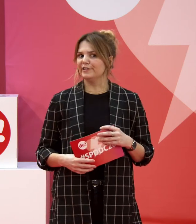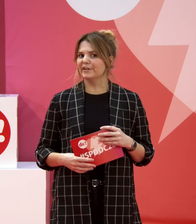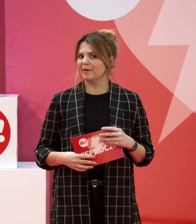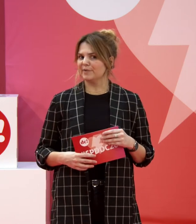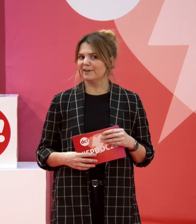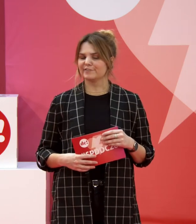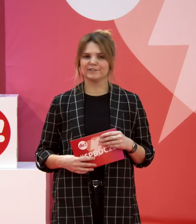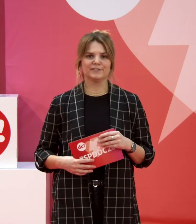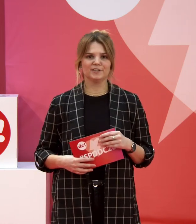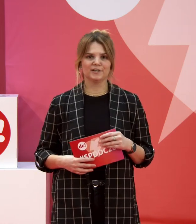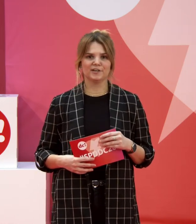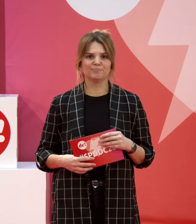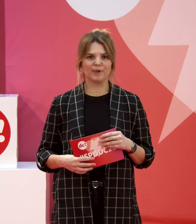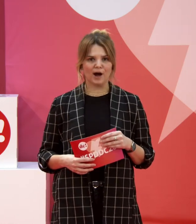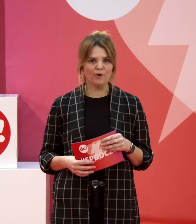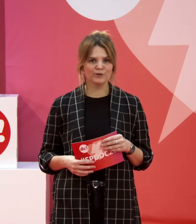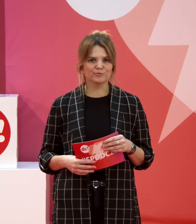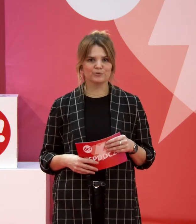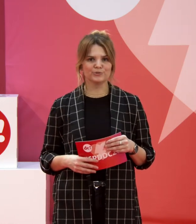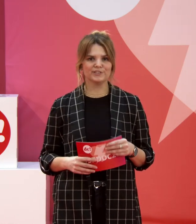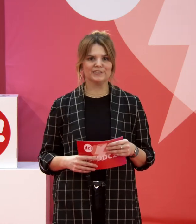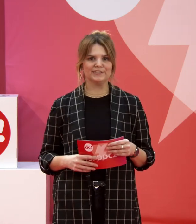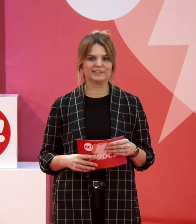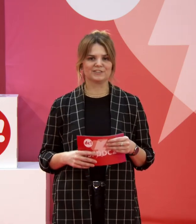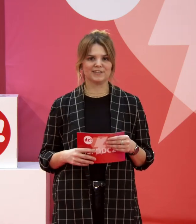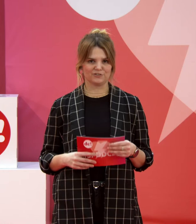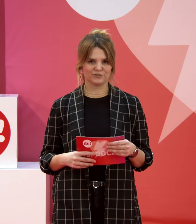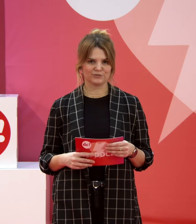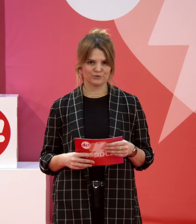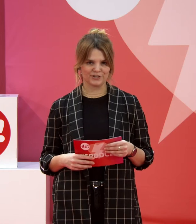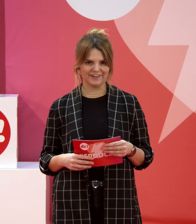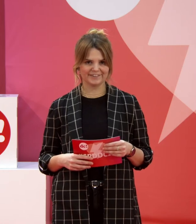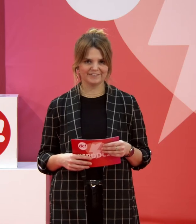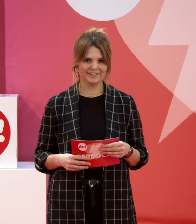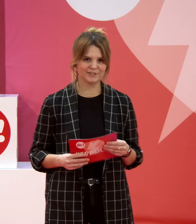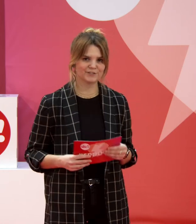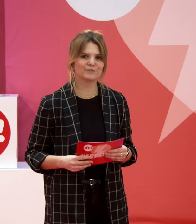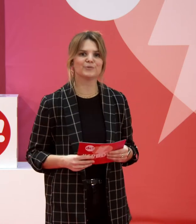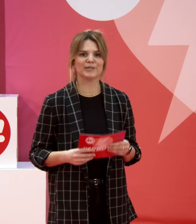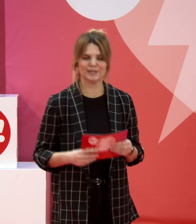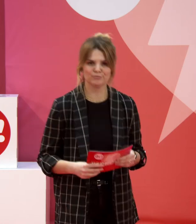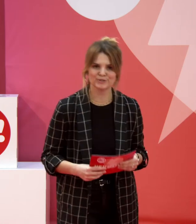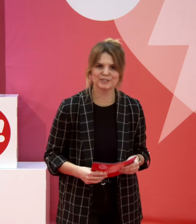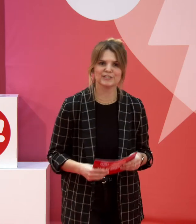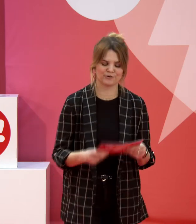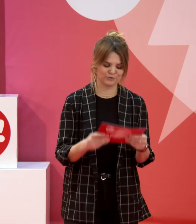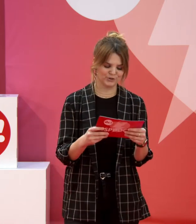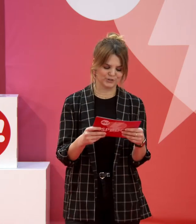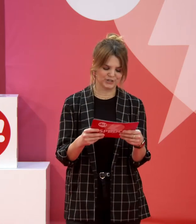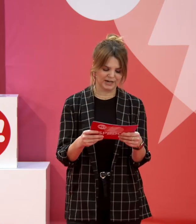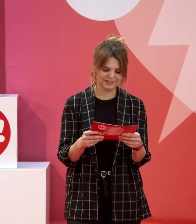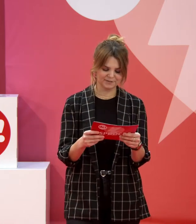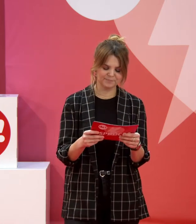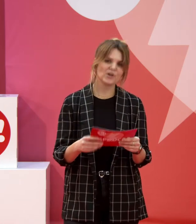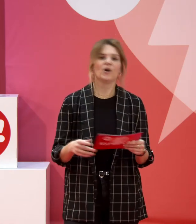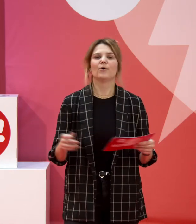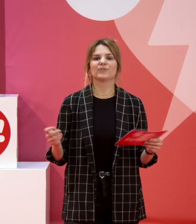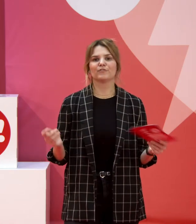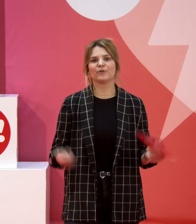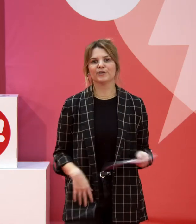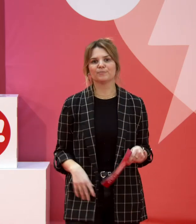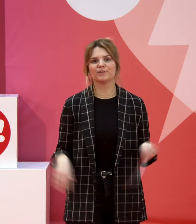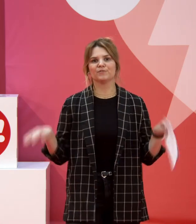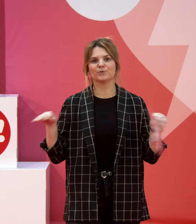jetzt hoffe ich ihr habt alles was ihr braucht um gut in die nächsten sessions zu starten ihr wisst wo ihr hin müsst ihr könnt euch entscheiden